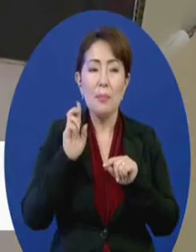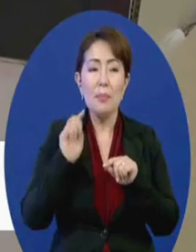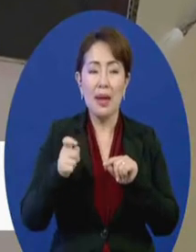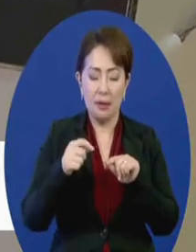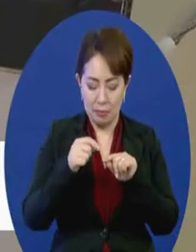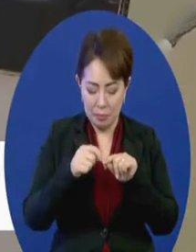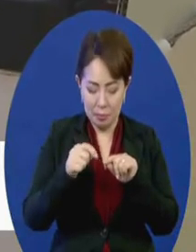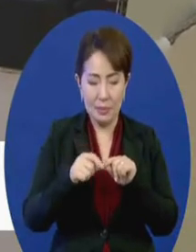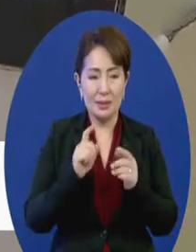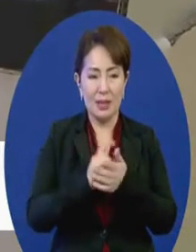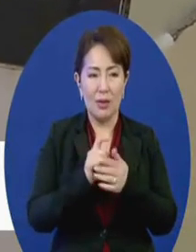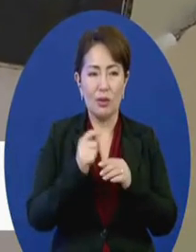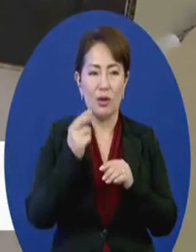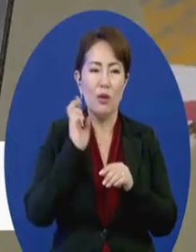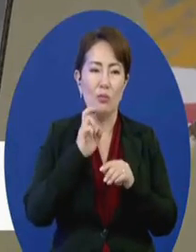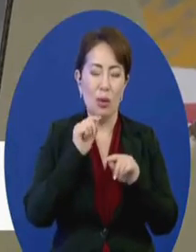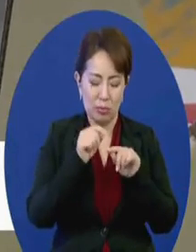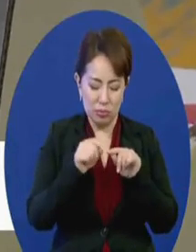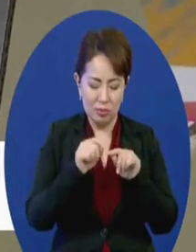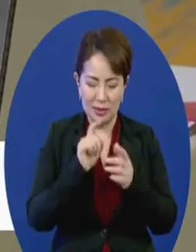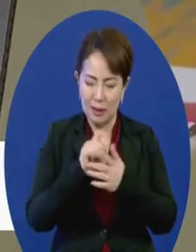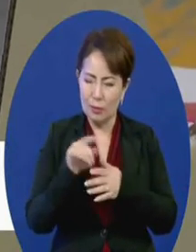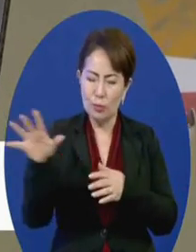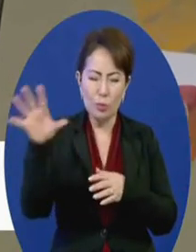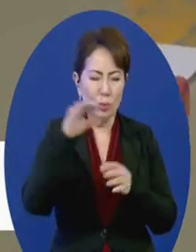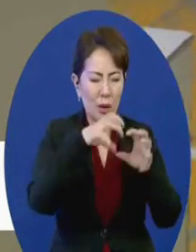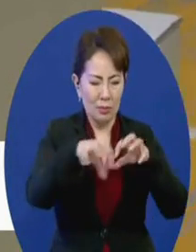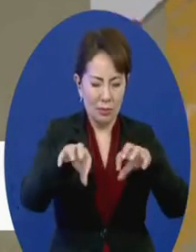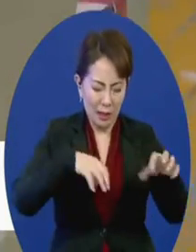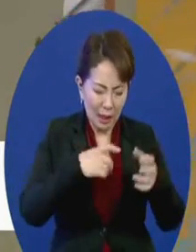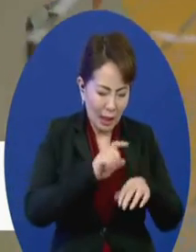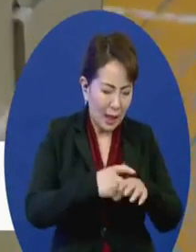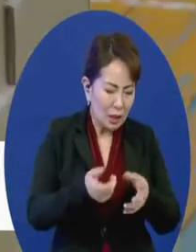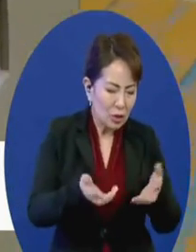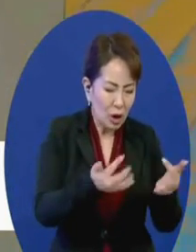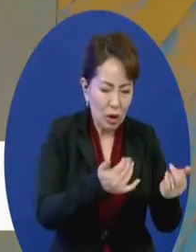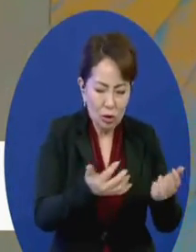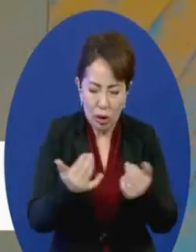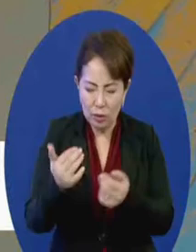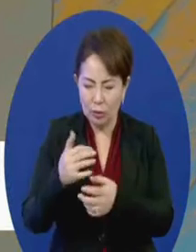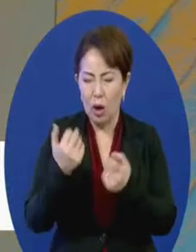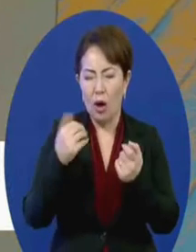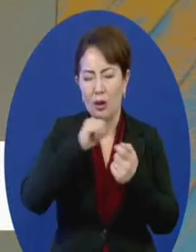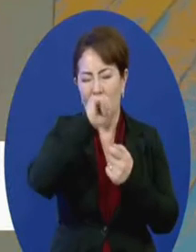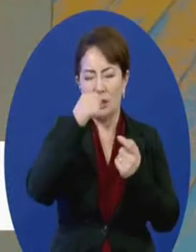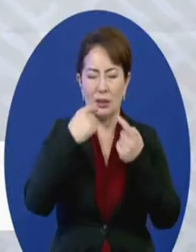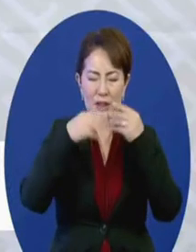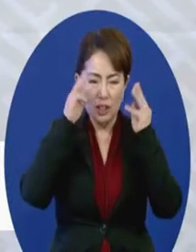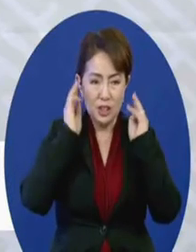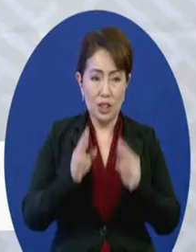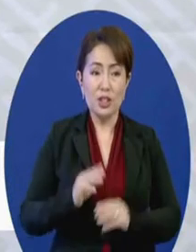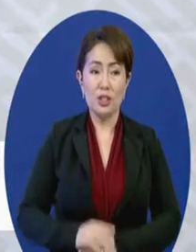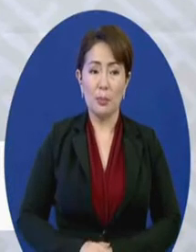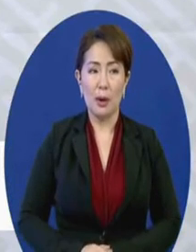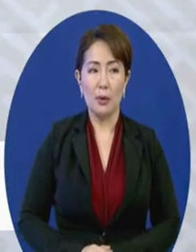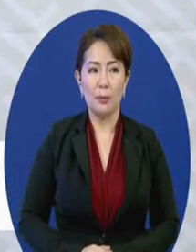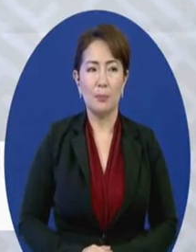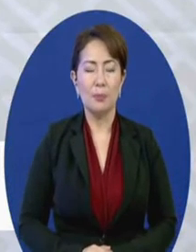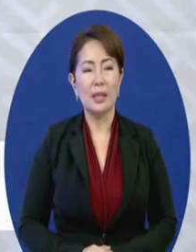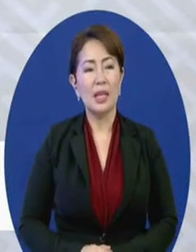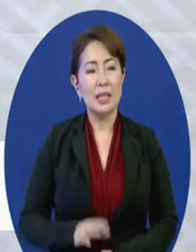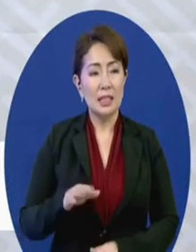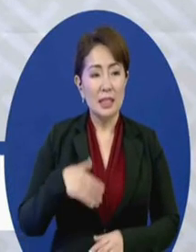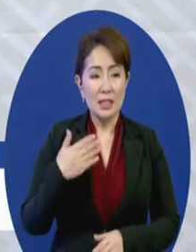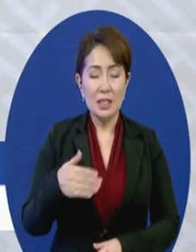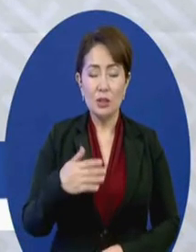санал хураалт дууссаны дараа бүх хэсэгт хяналтын гар тооллого болно гэд олон эргэлзээ асуудлыг шийдсэн гэлээ. Эцсийн дүндээ